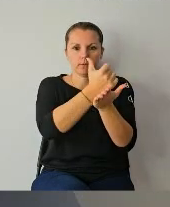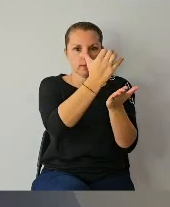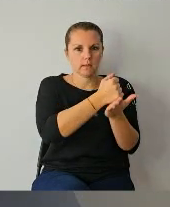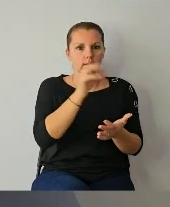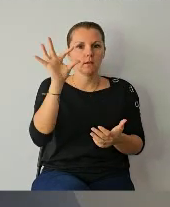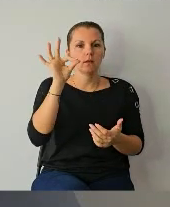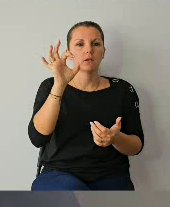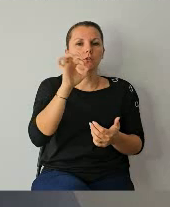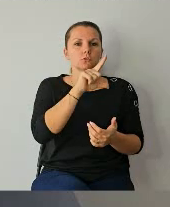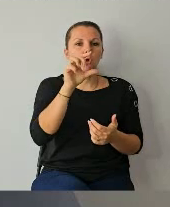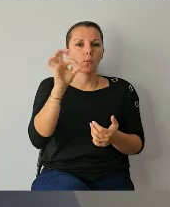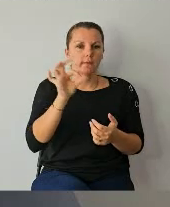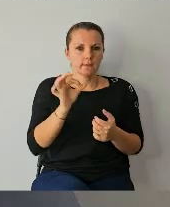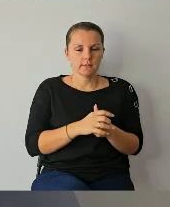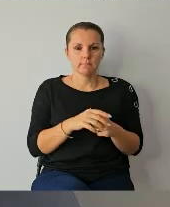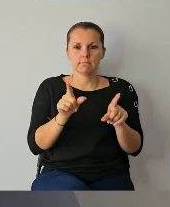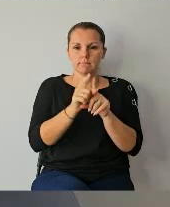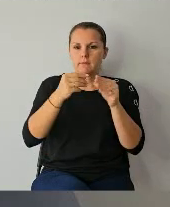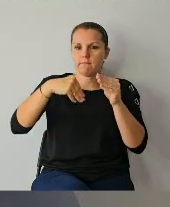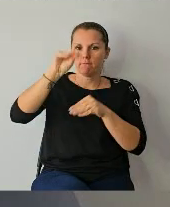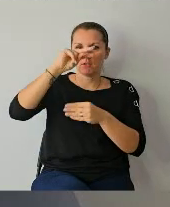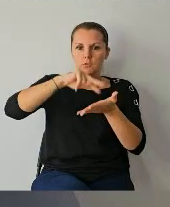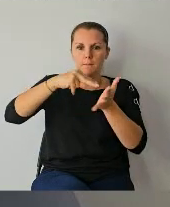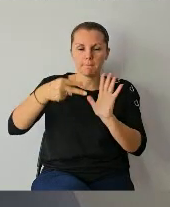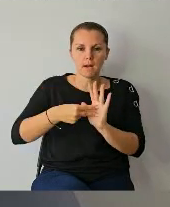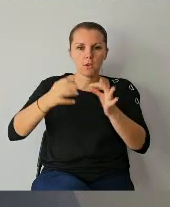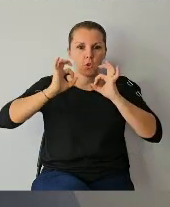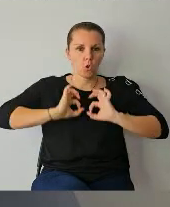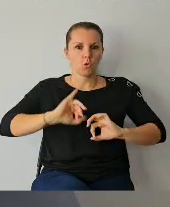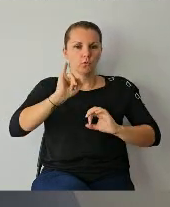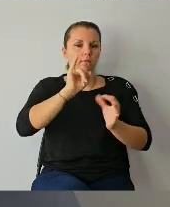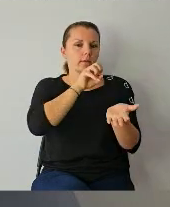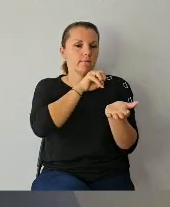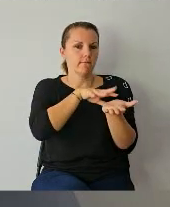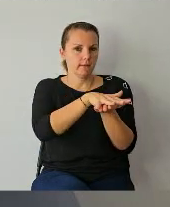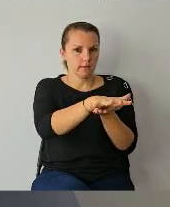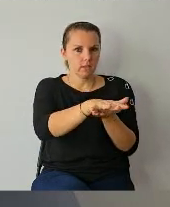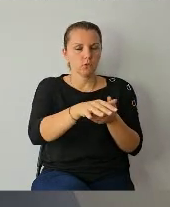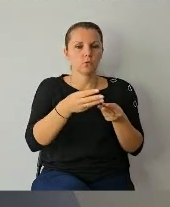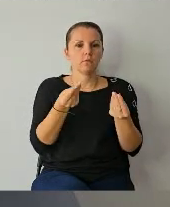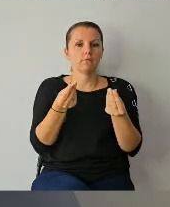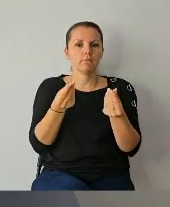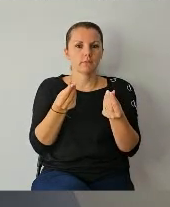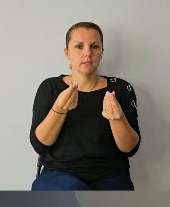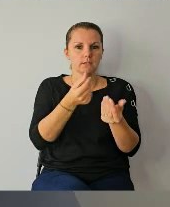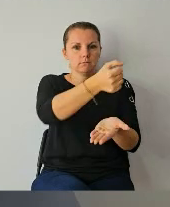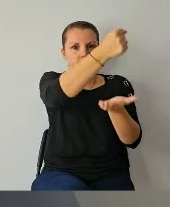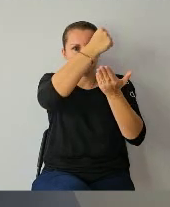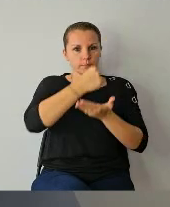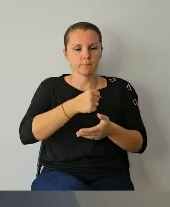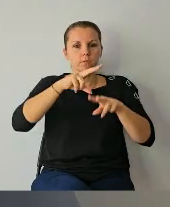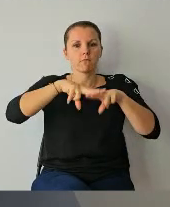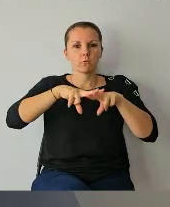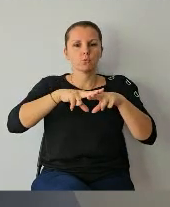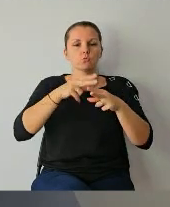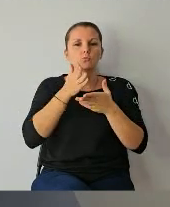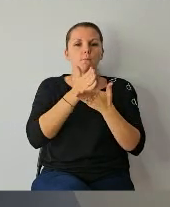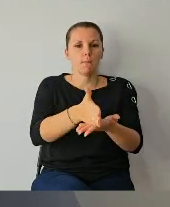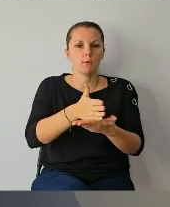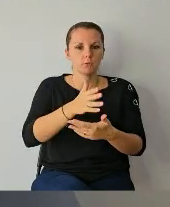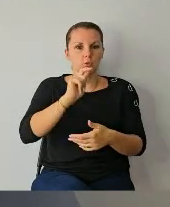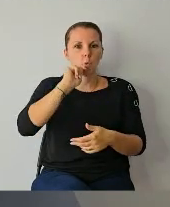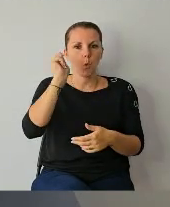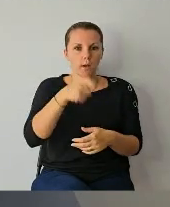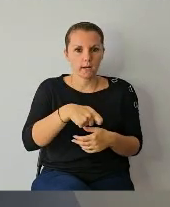zakresie i zwiększa się plan dochodów i wydatków finansowanych środkami z Funduszu Pomocy Ukrainie